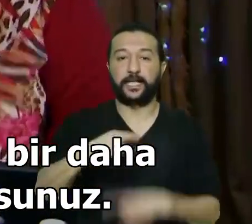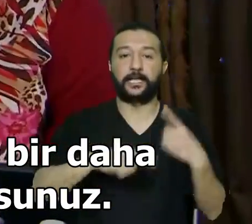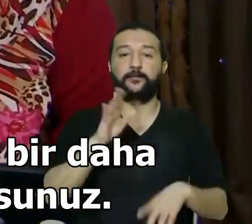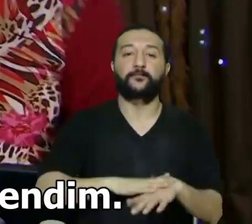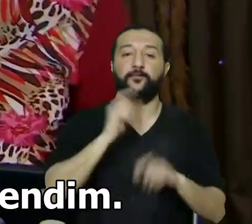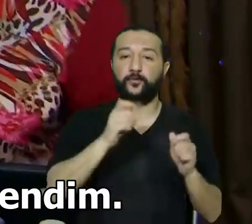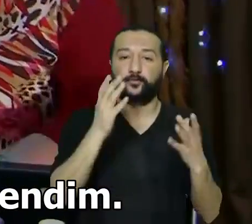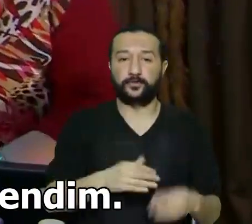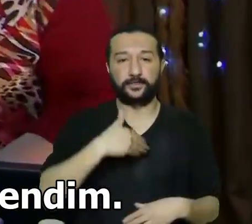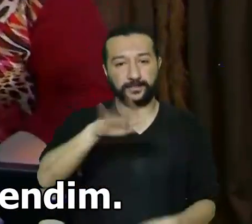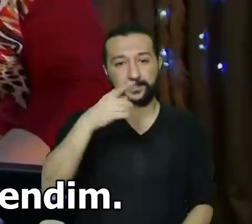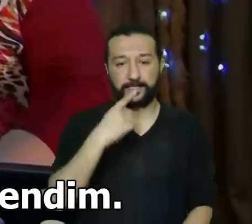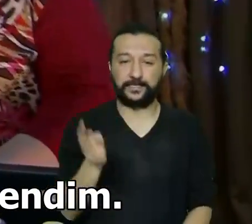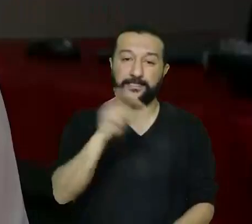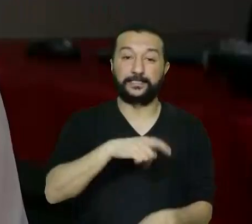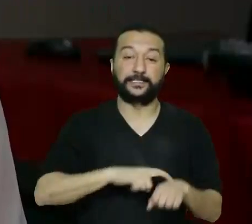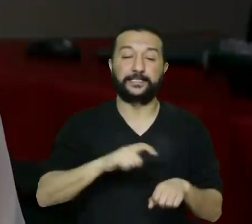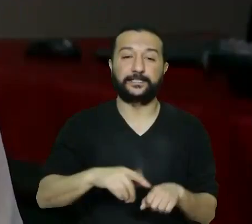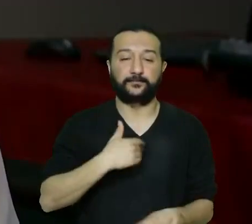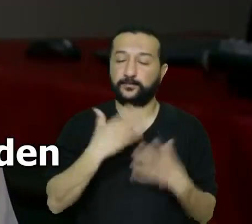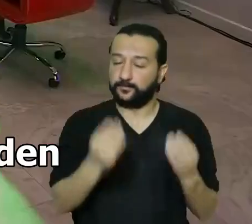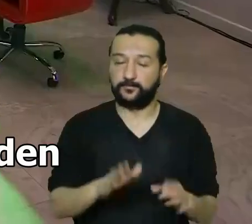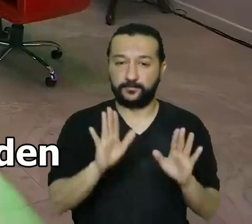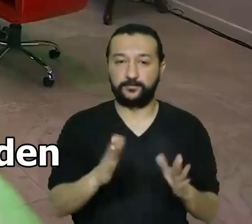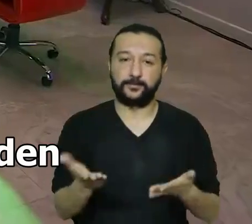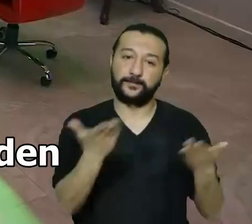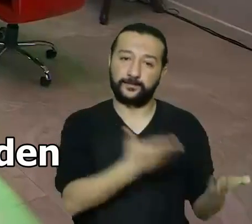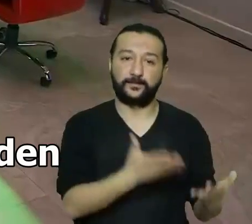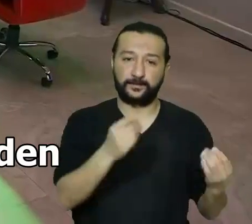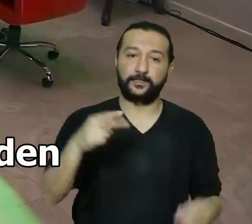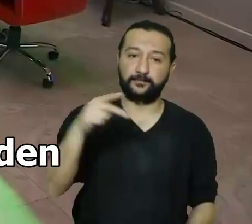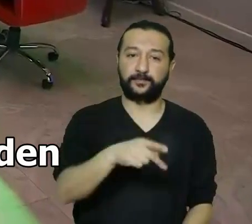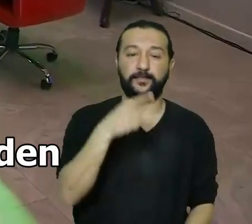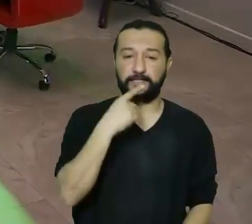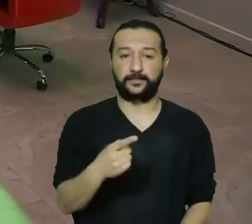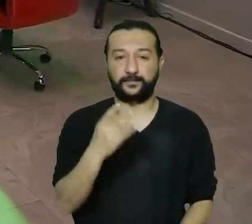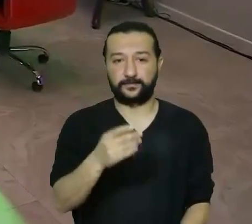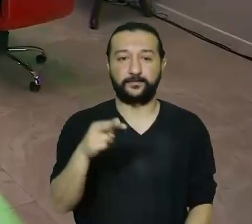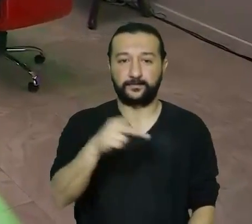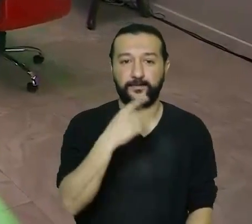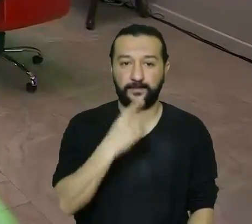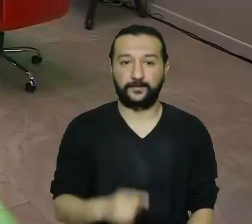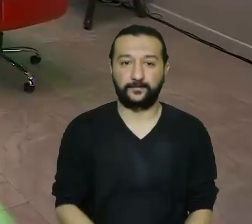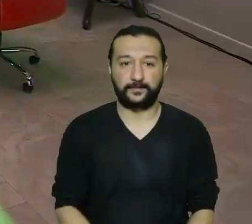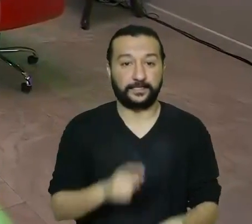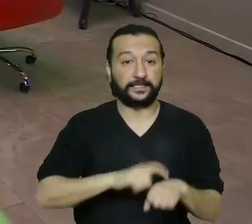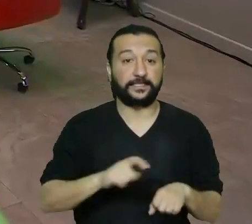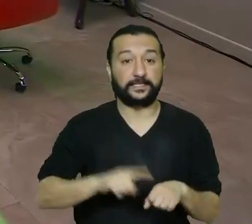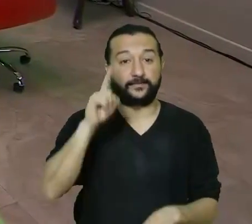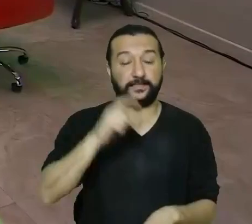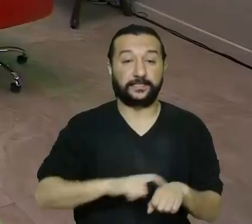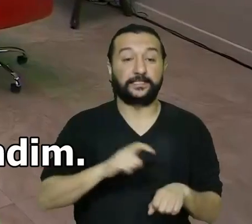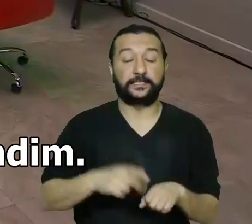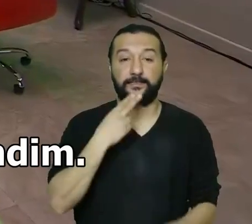bulamazsınız, zor bulursunuz. İndir kızım benim buradan, sinirlendim. Tabii. Şöyle merdivenlerden alayım Fatma'cığım ben size. Kilosundan